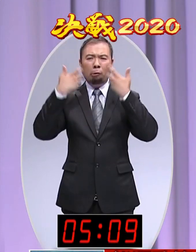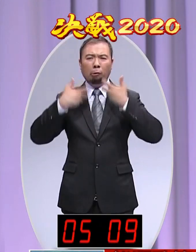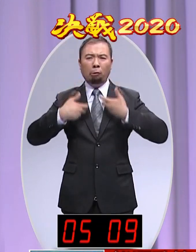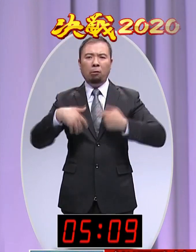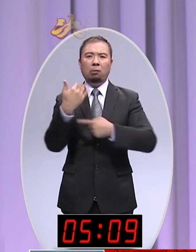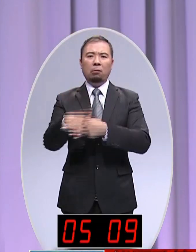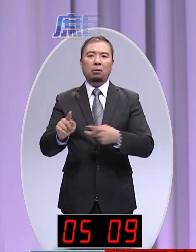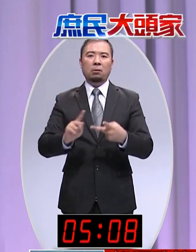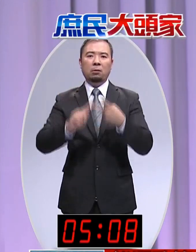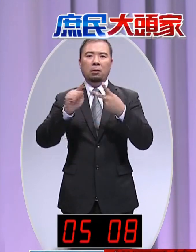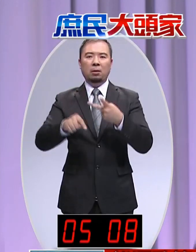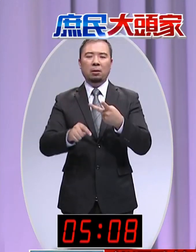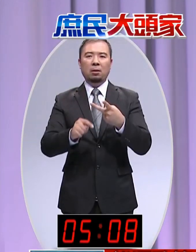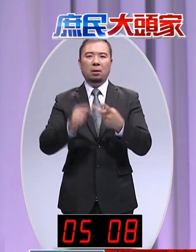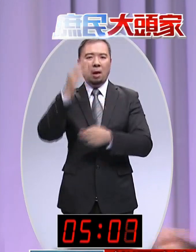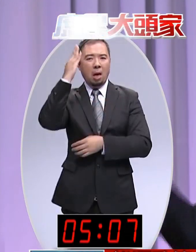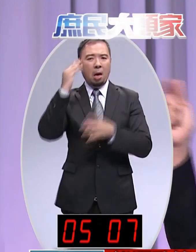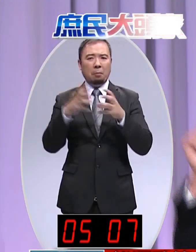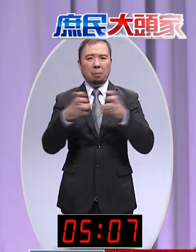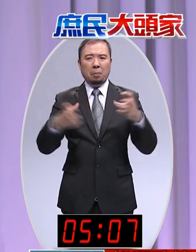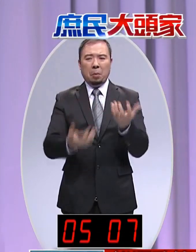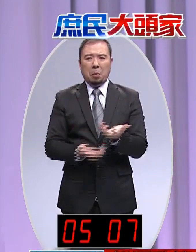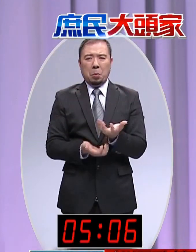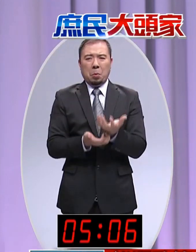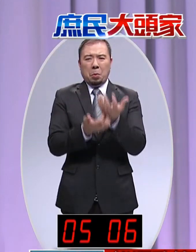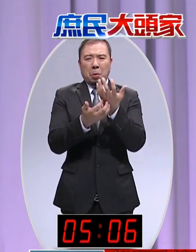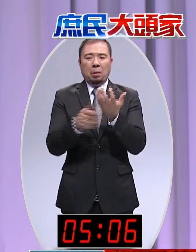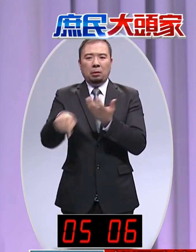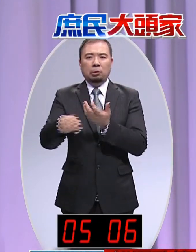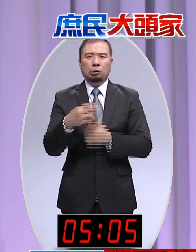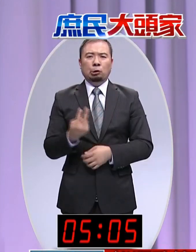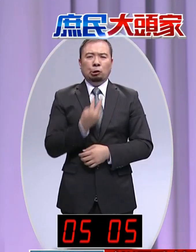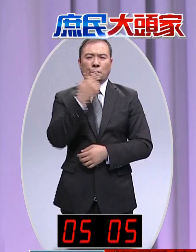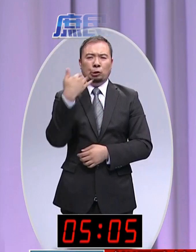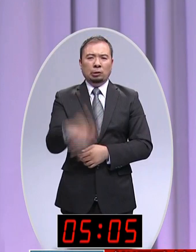死，第三个被你的政策活活给气死。